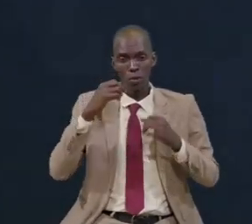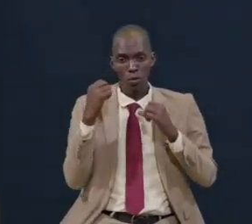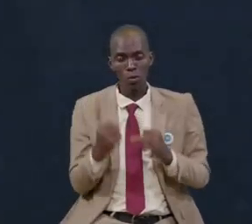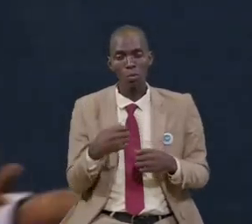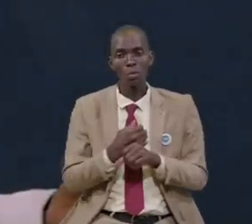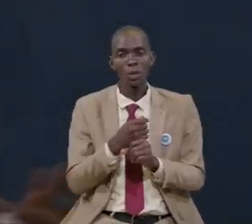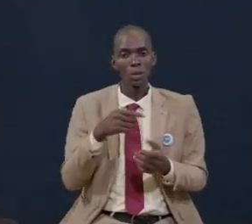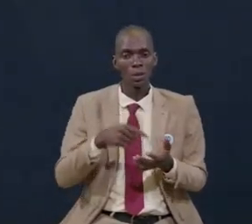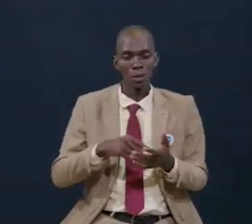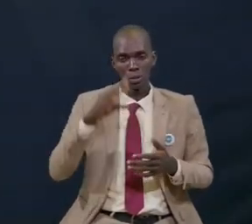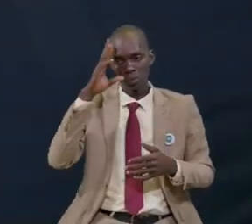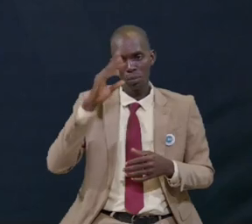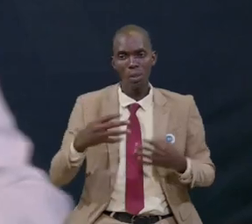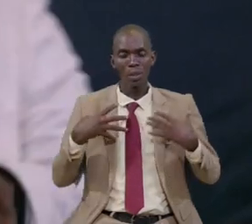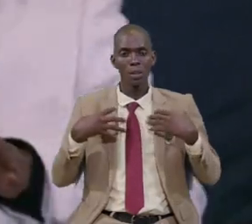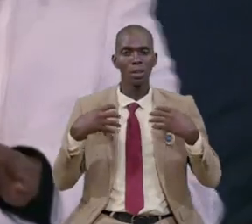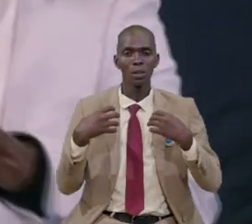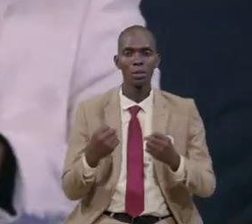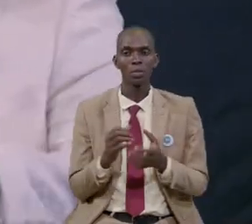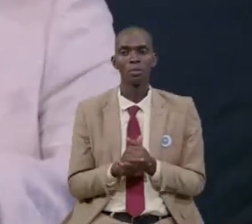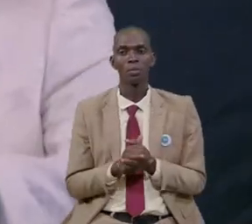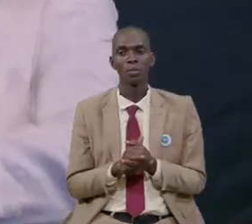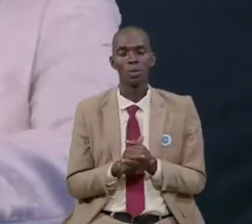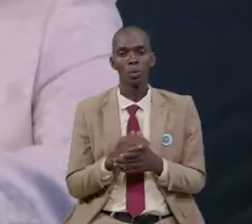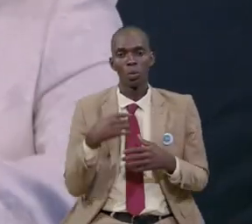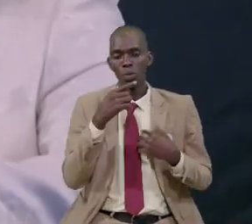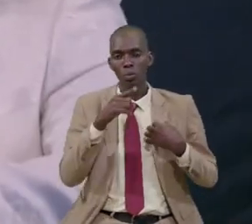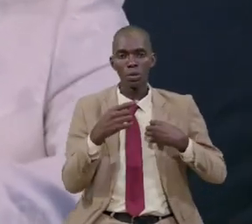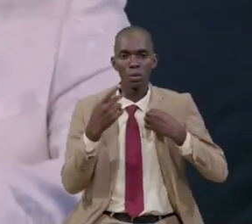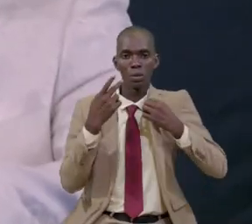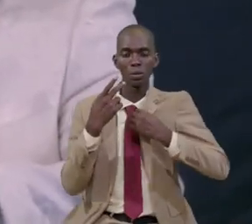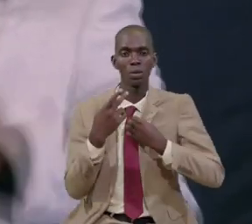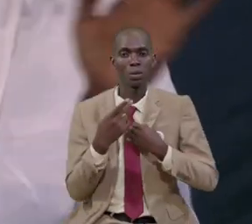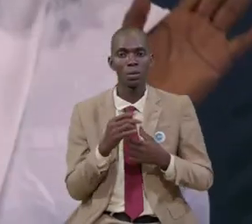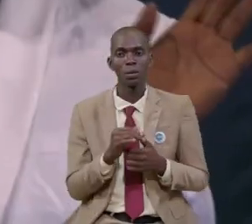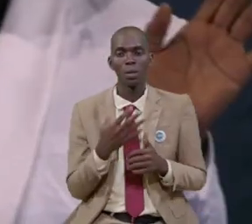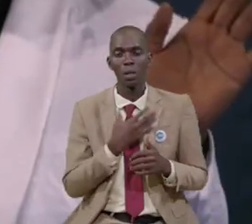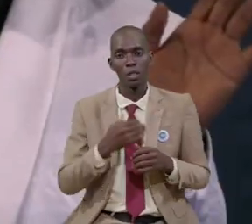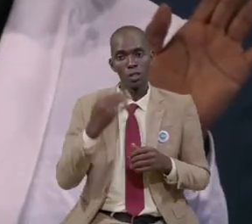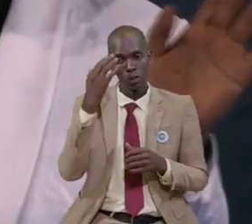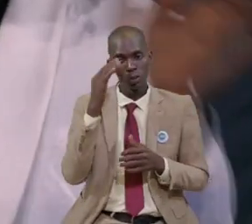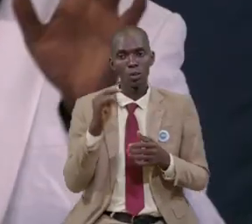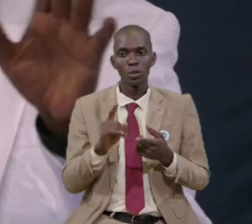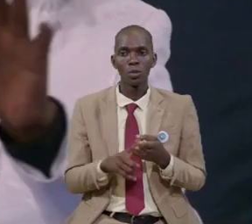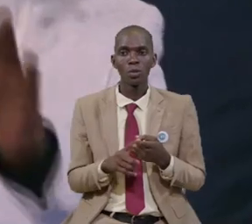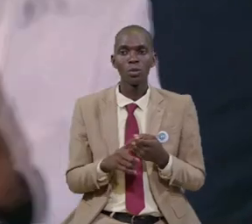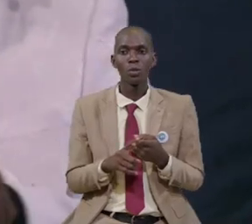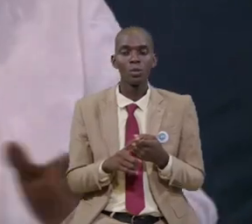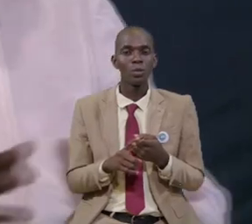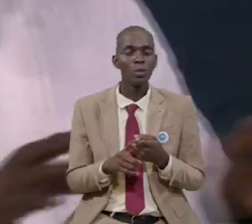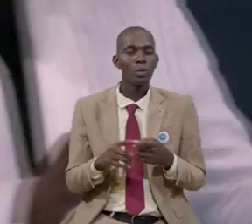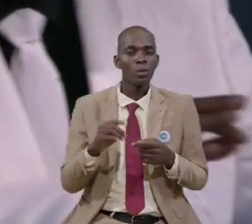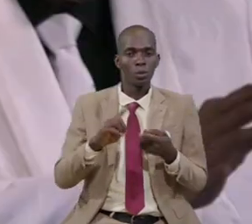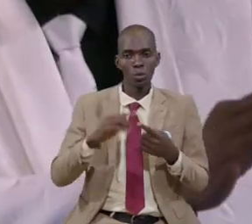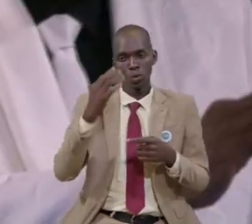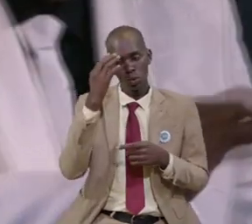guéri l'homme que vous voyez et que vous connaissez. Vous le voyez, vous le connaissez.